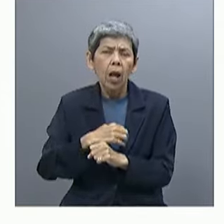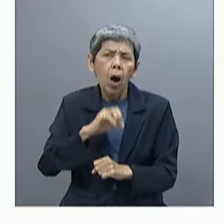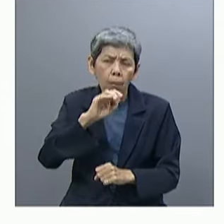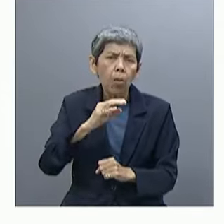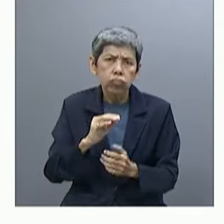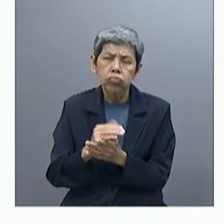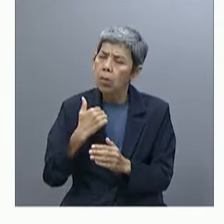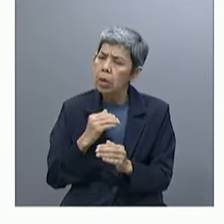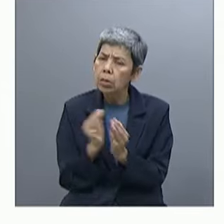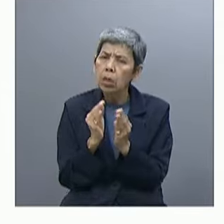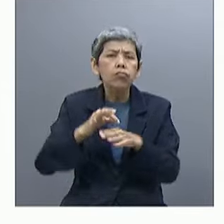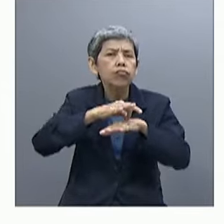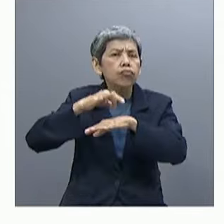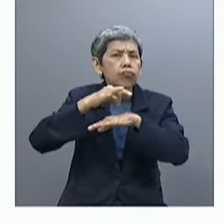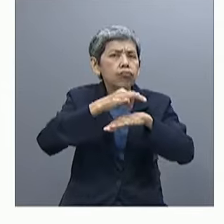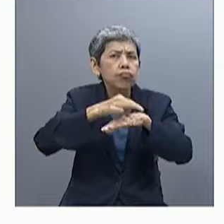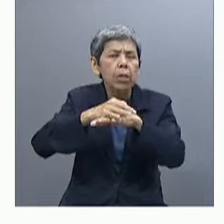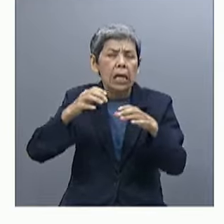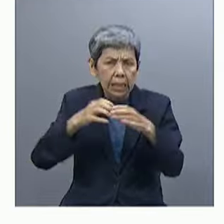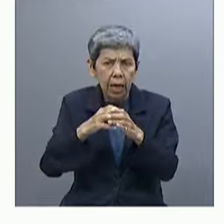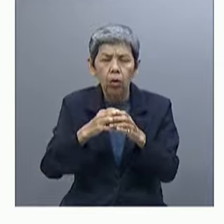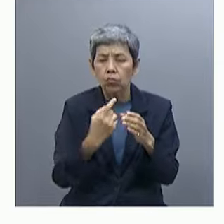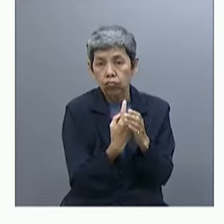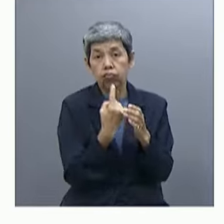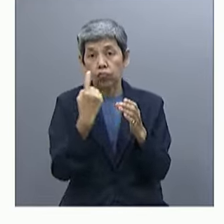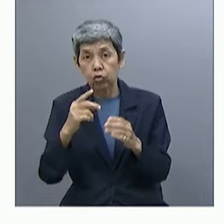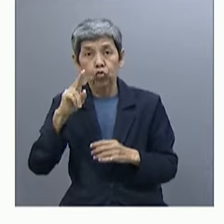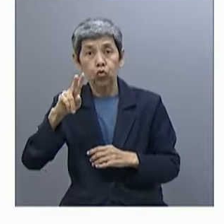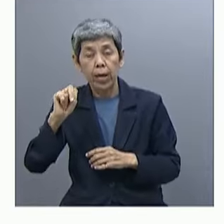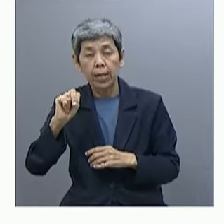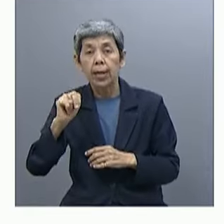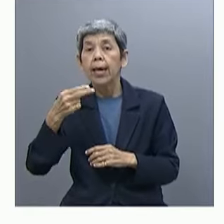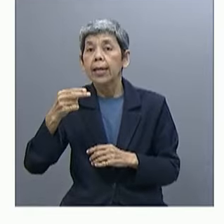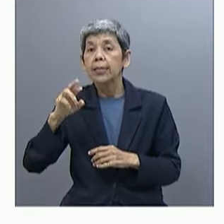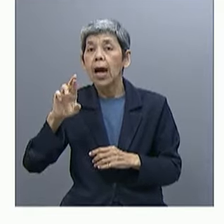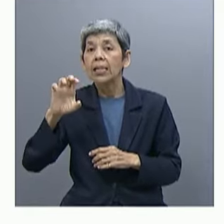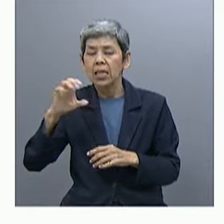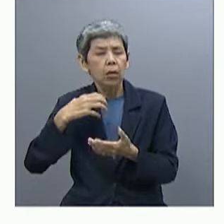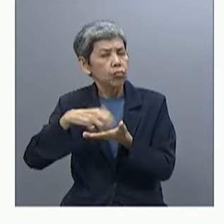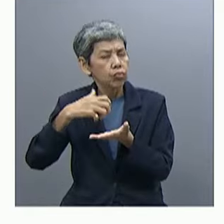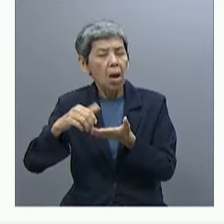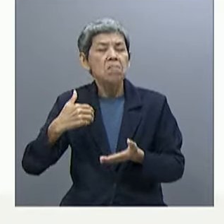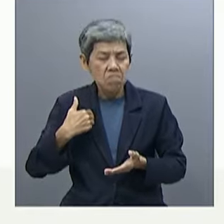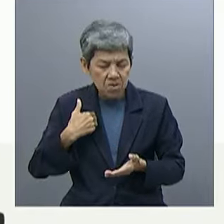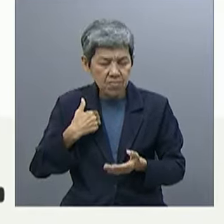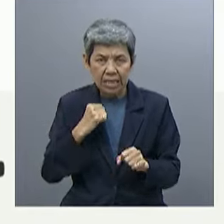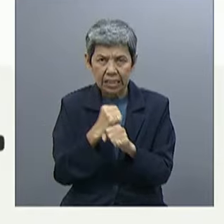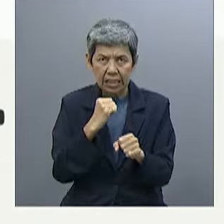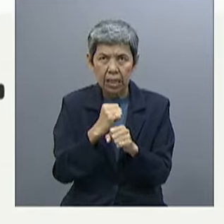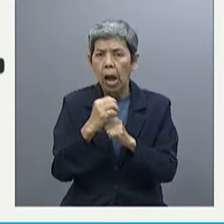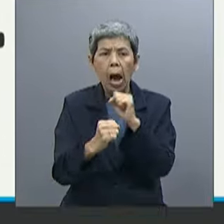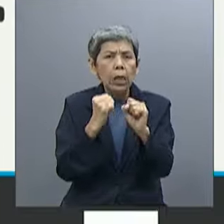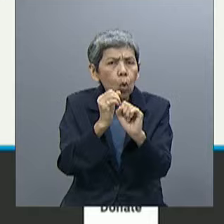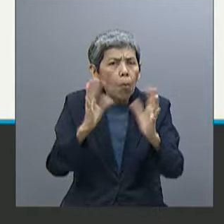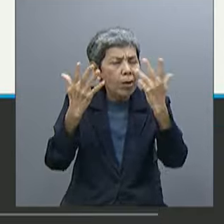มากที่สุดเข้าร่วมดำรงตำแหน่งเป็นหนึ่งในผู้แทนมนตรี UNHRC นั่นแหละค่ะออกมาแสดงความกังวลอย่างยิ่งกับการขาดอายุความ